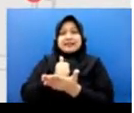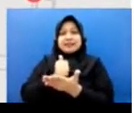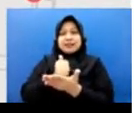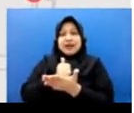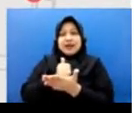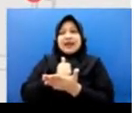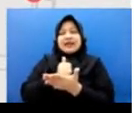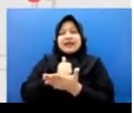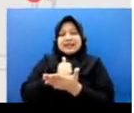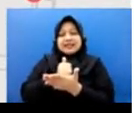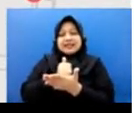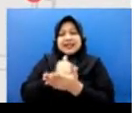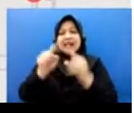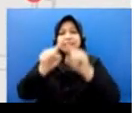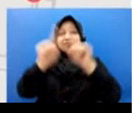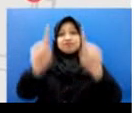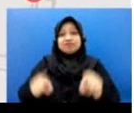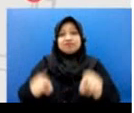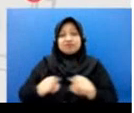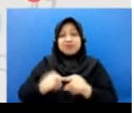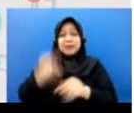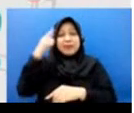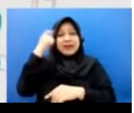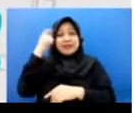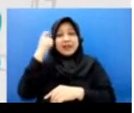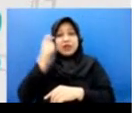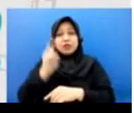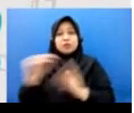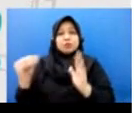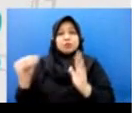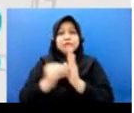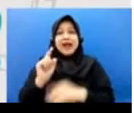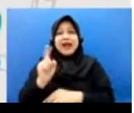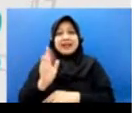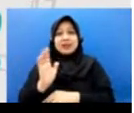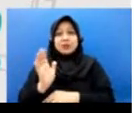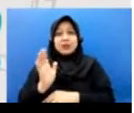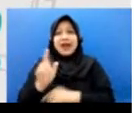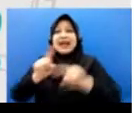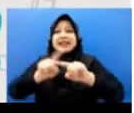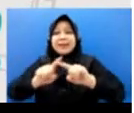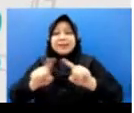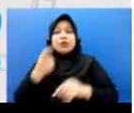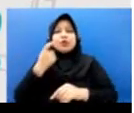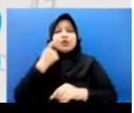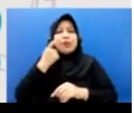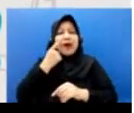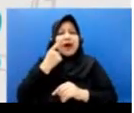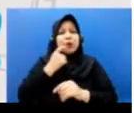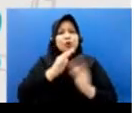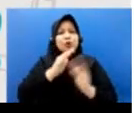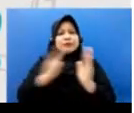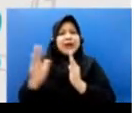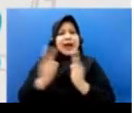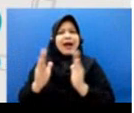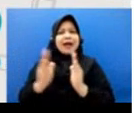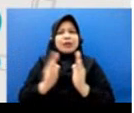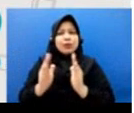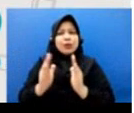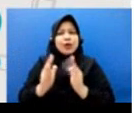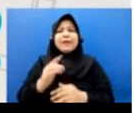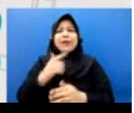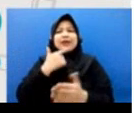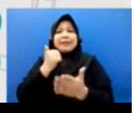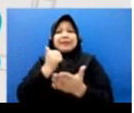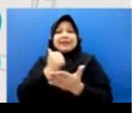LPP kita. Nah, cuma LPP kita itu kita desain ulang. Jadi kuncinya ada di skenario pembelajaran.